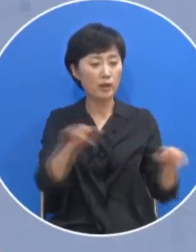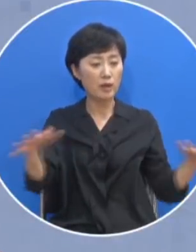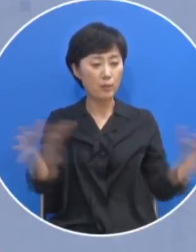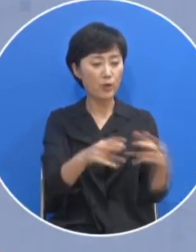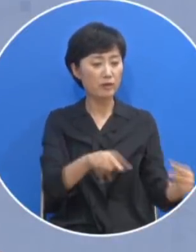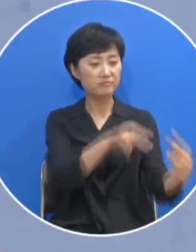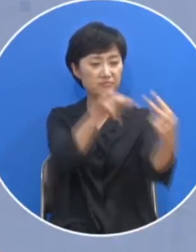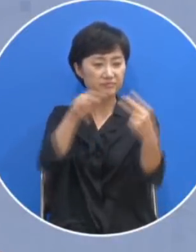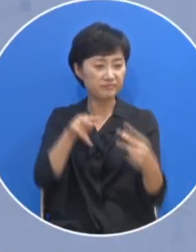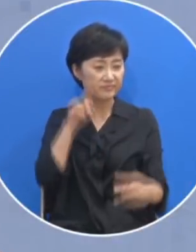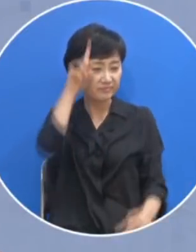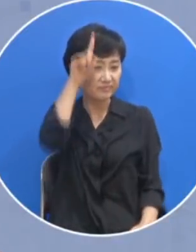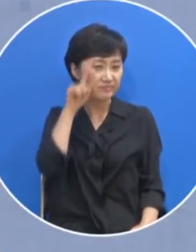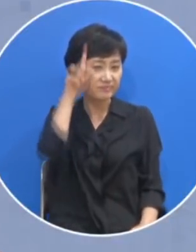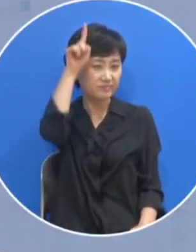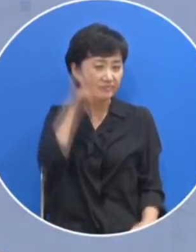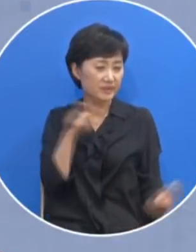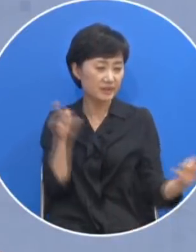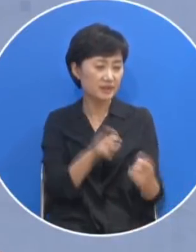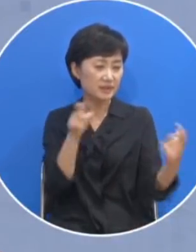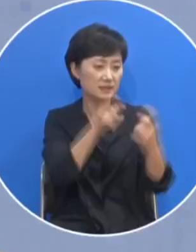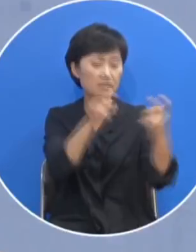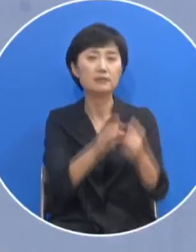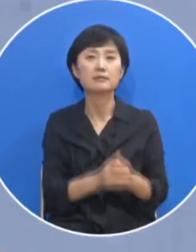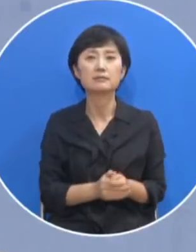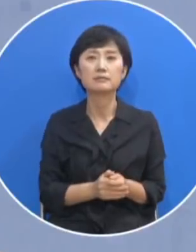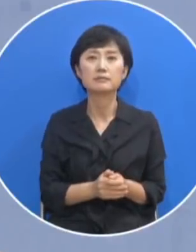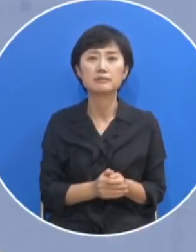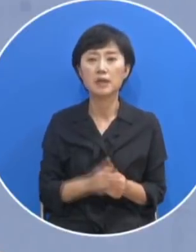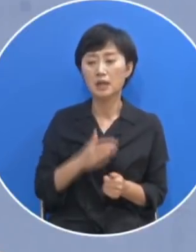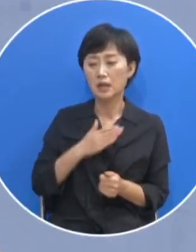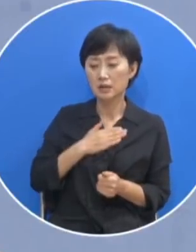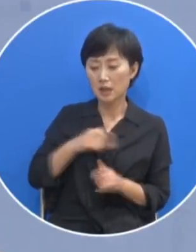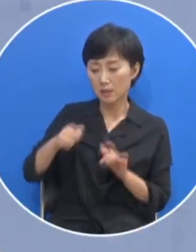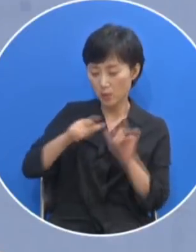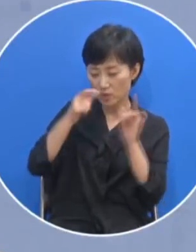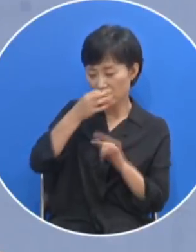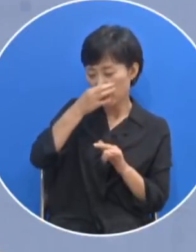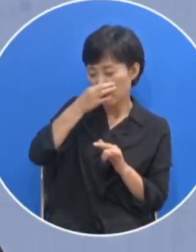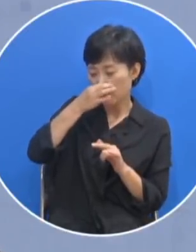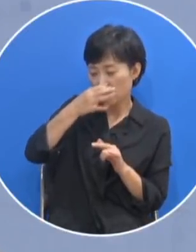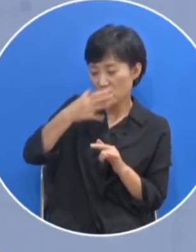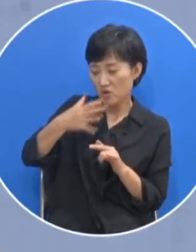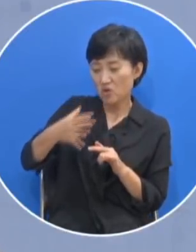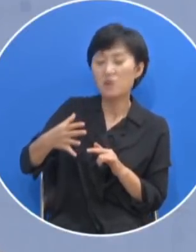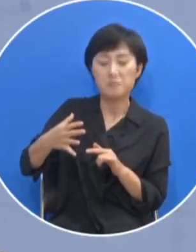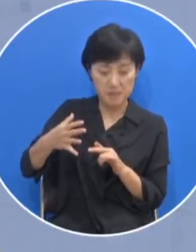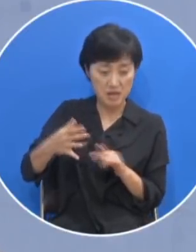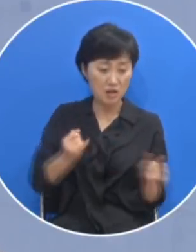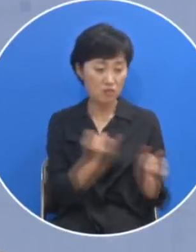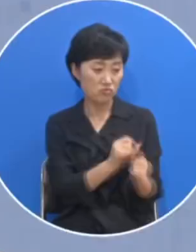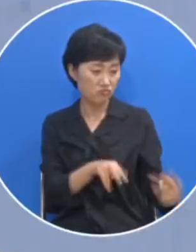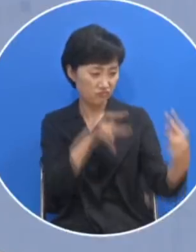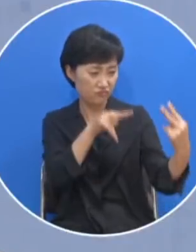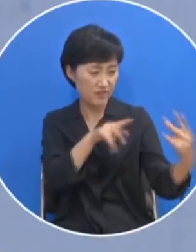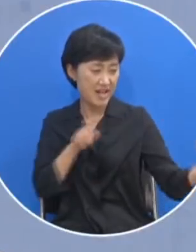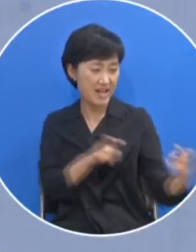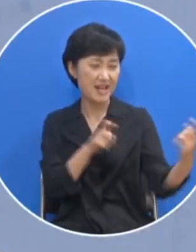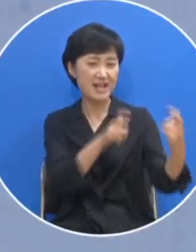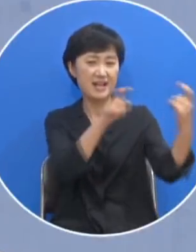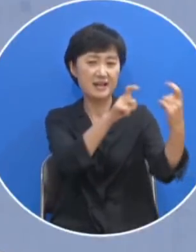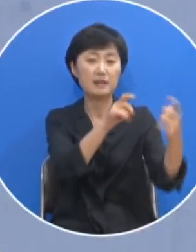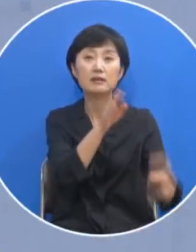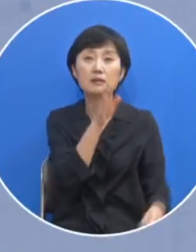얻으려 아덴트 5d 찮 아 요 여러분 살기엔 너무 힘들어 오면 요 집에 가 분만 와도 신길 하잖아요 싸우는 거예요 on my